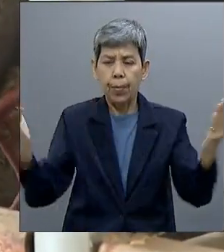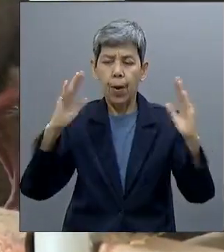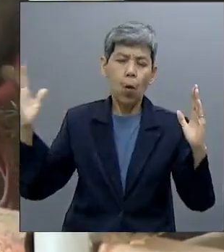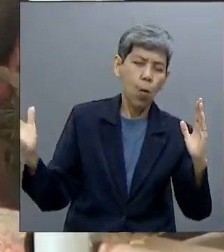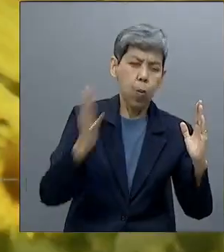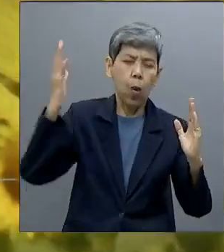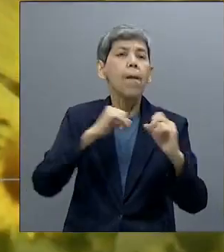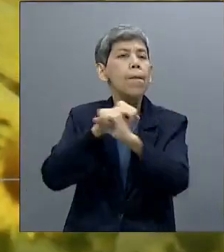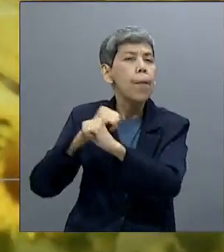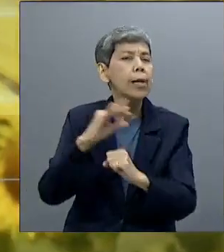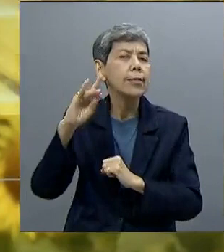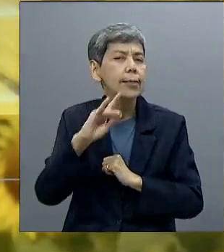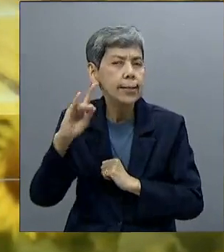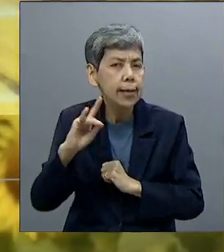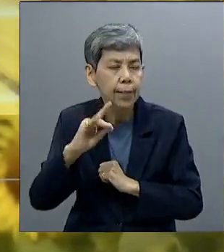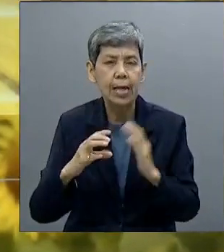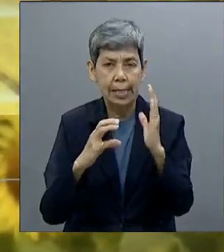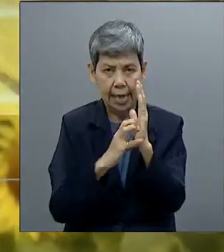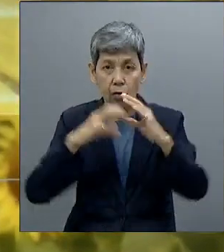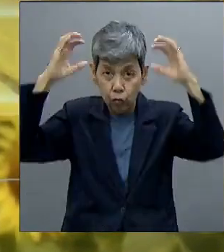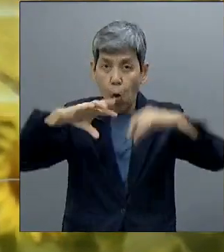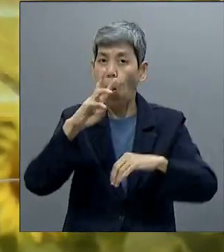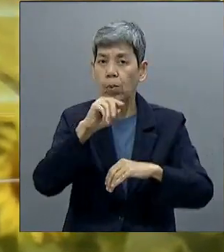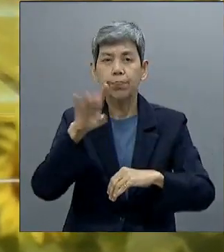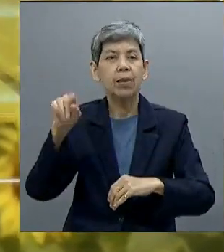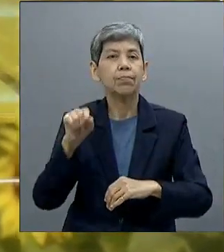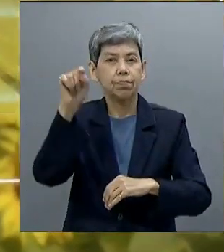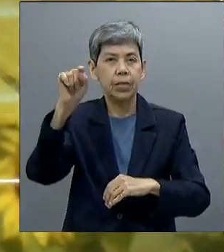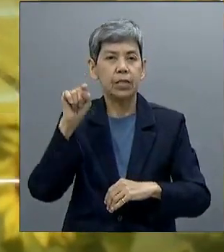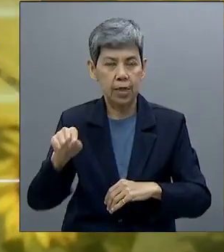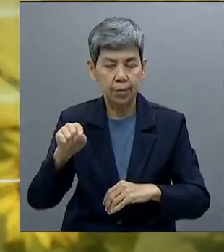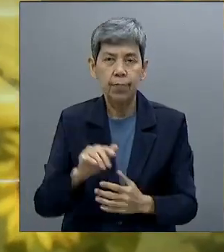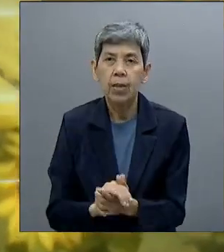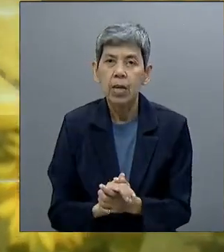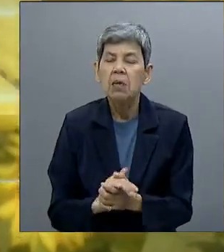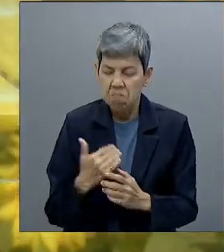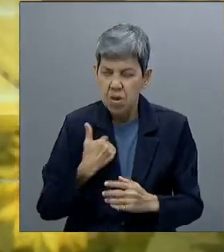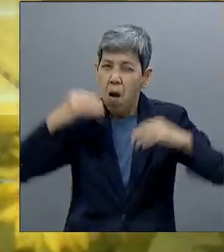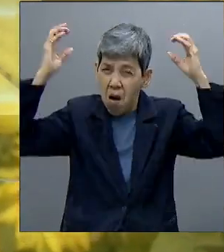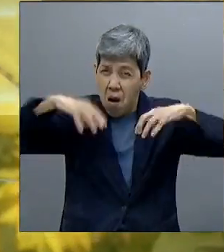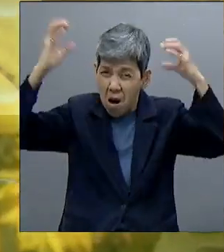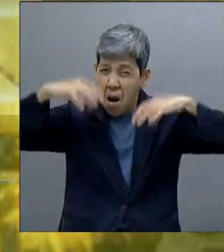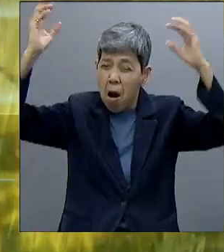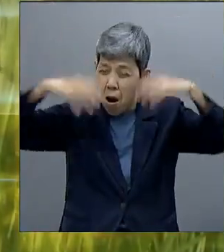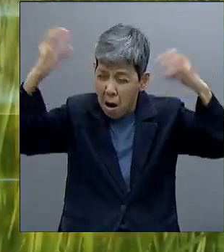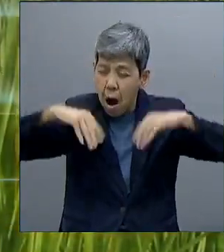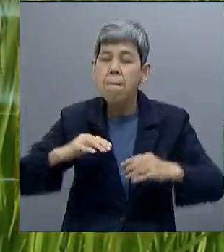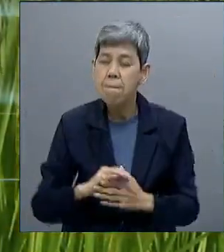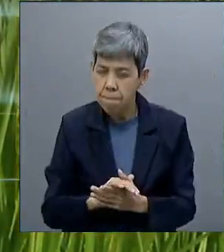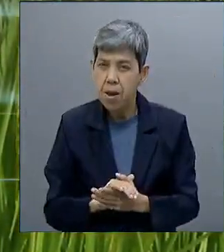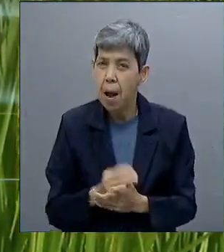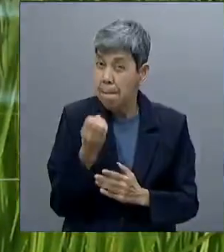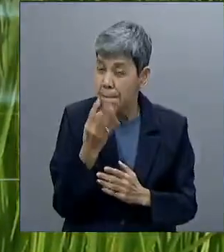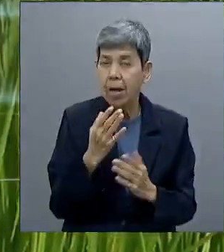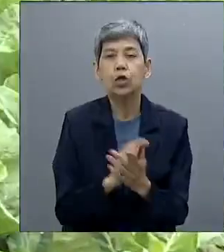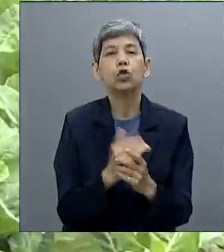าดให้กับสัตว์เลี้ยงภาคกลางมีฝนฟ้าคะนอง 60-80% ของพื้นที่และจะมีฝนตกหนักถึงหนักมากบางแห่งส่วนมากทางต